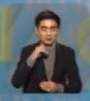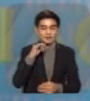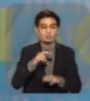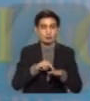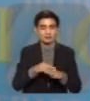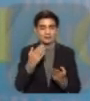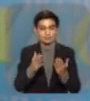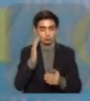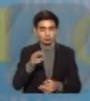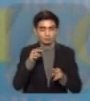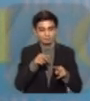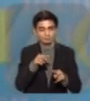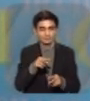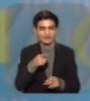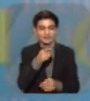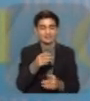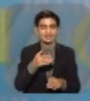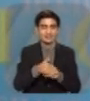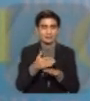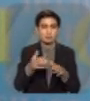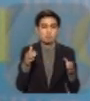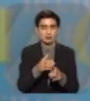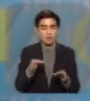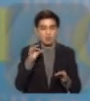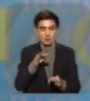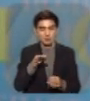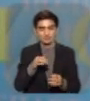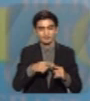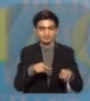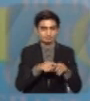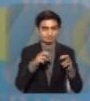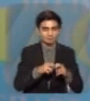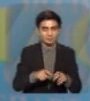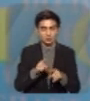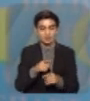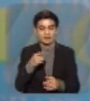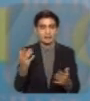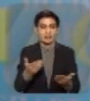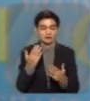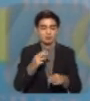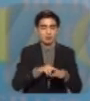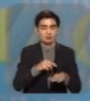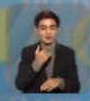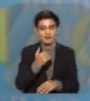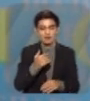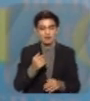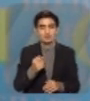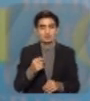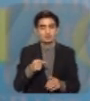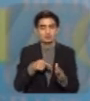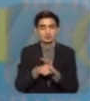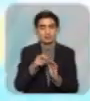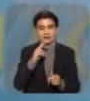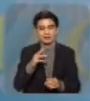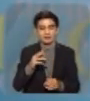доступ к данным микрокредитных организаций, то это облегчит работу полиции по раскрытию